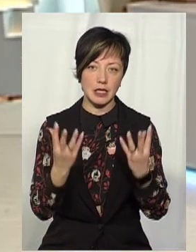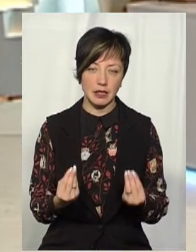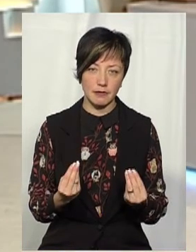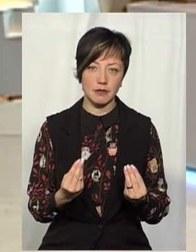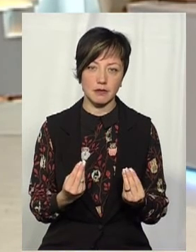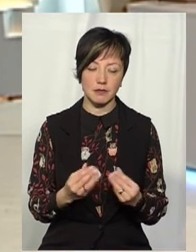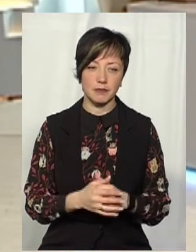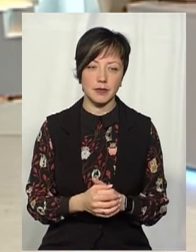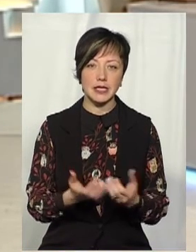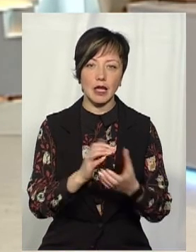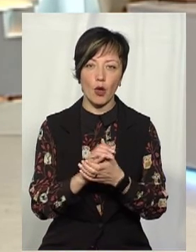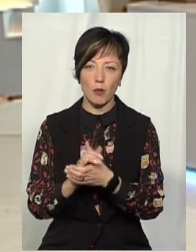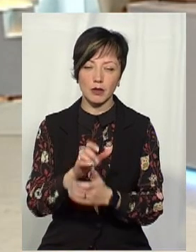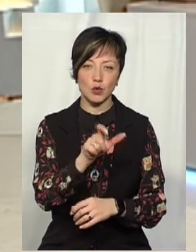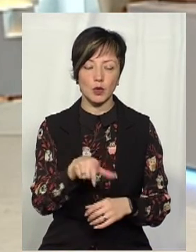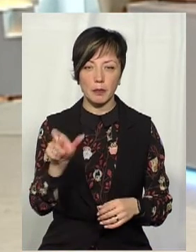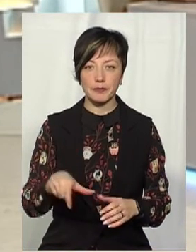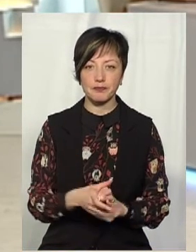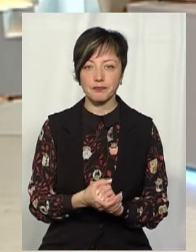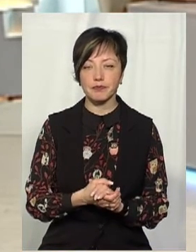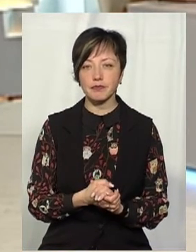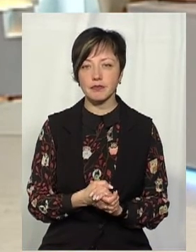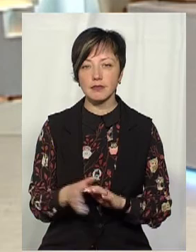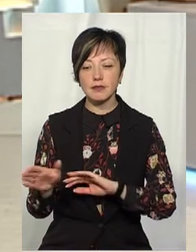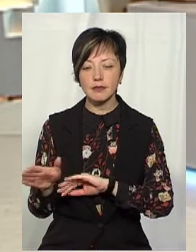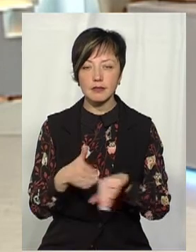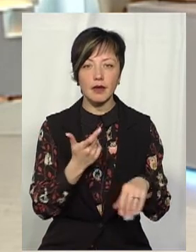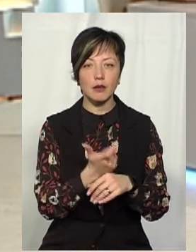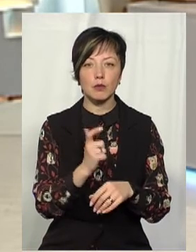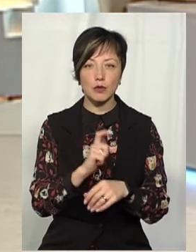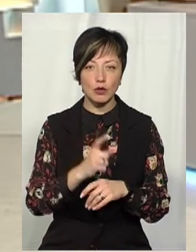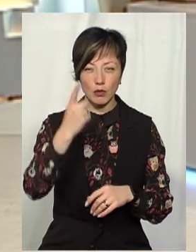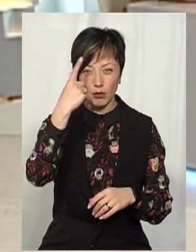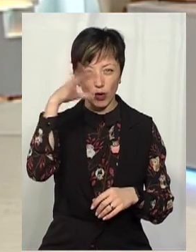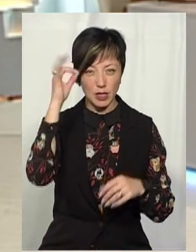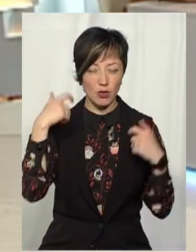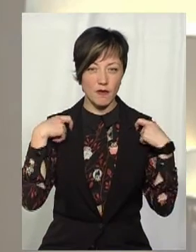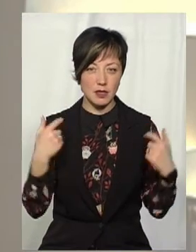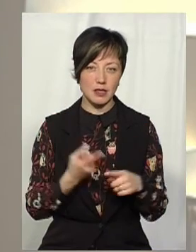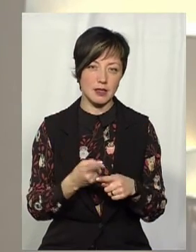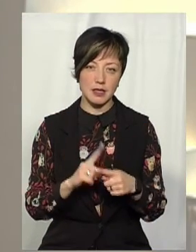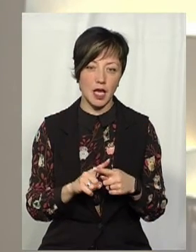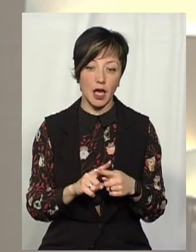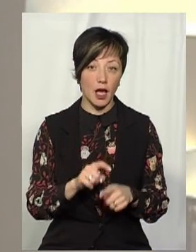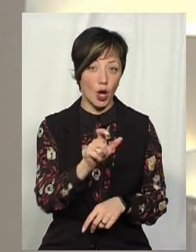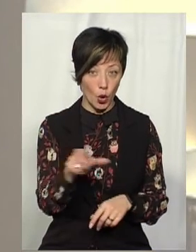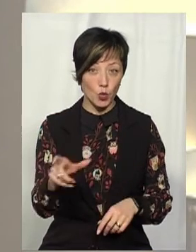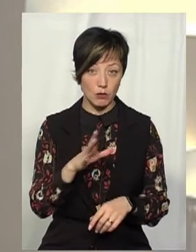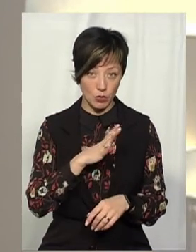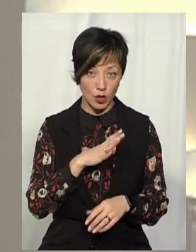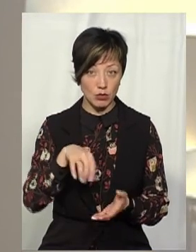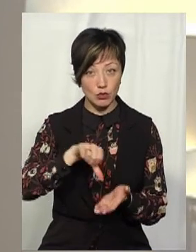Практично 10 днів вже на громаді. Знайомились, так? У більшості своїй поліцейські офіцери громад – це ті люди, які